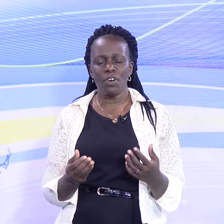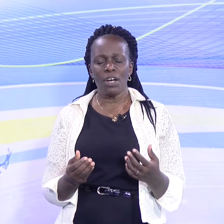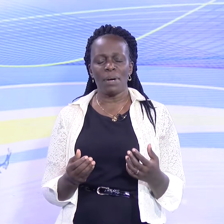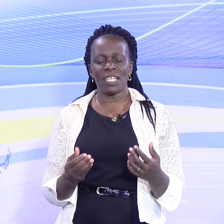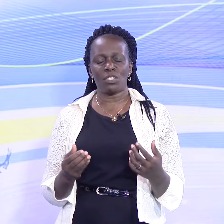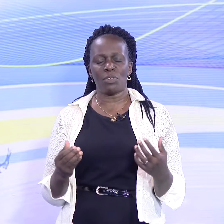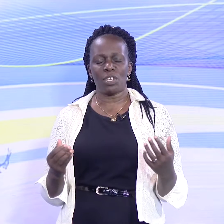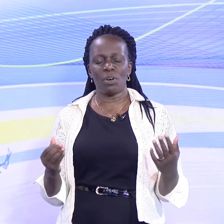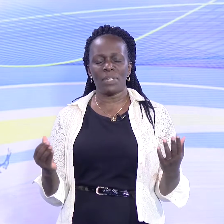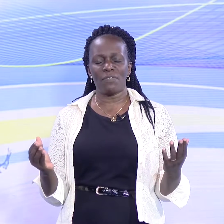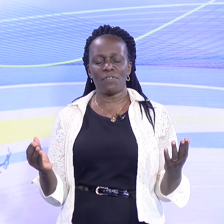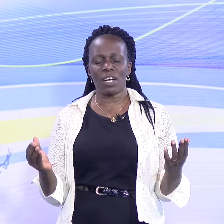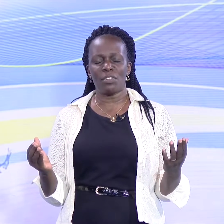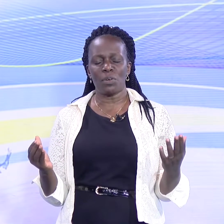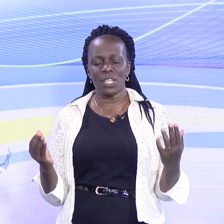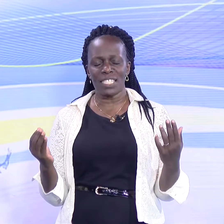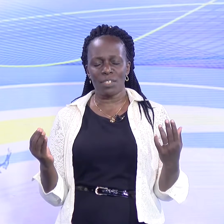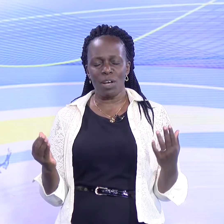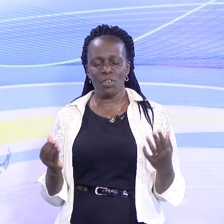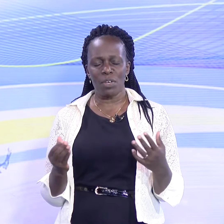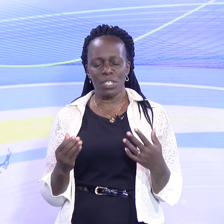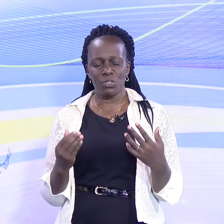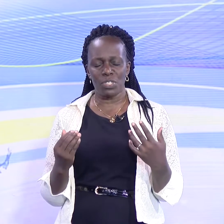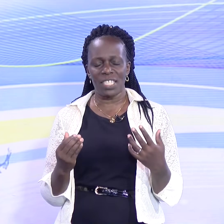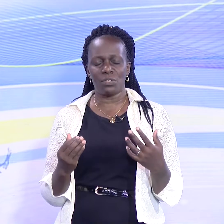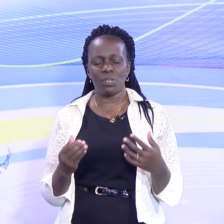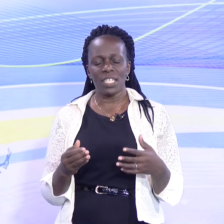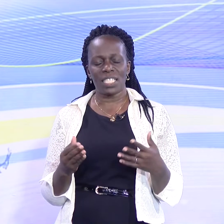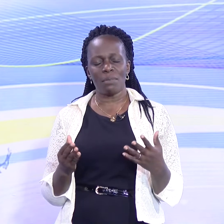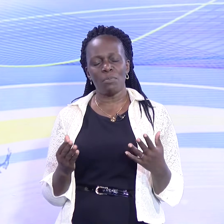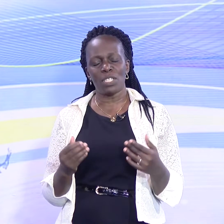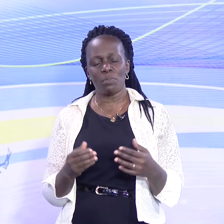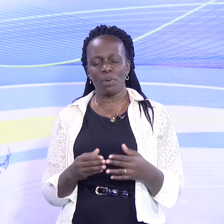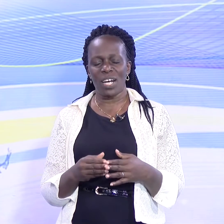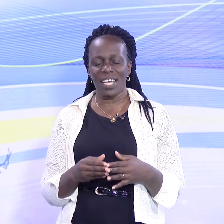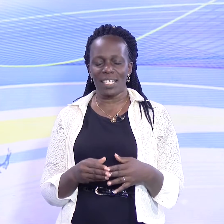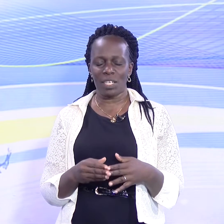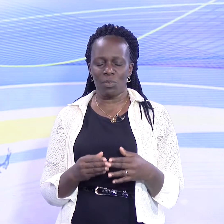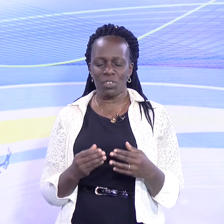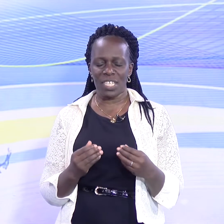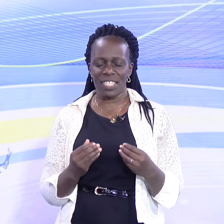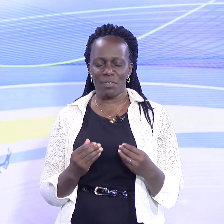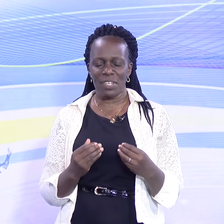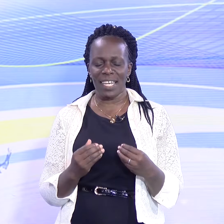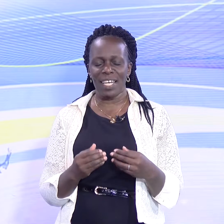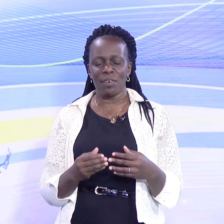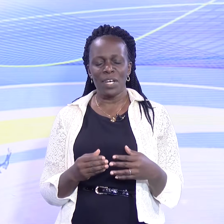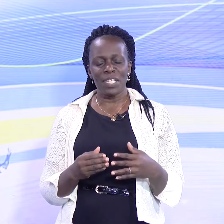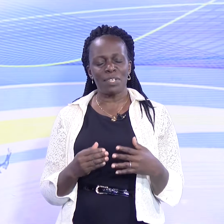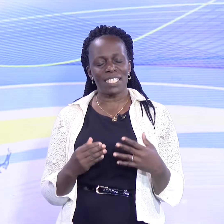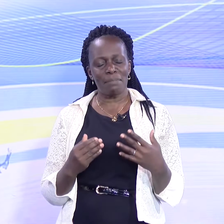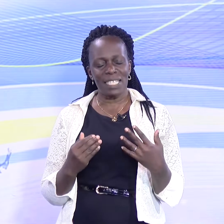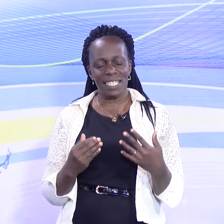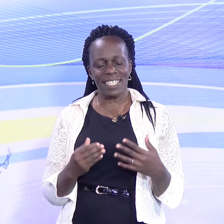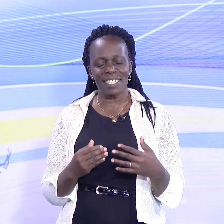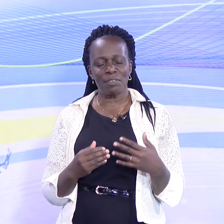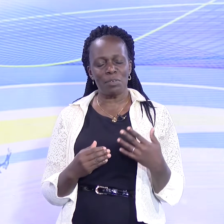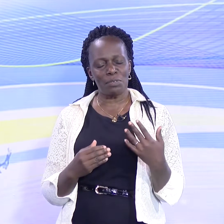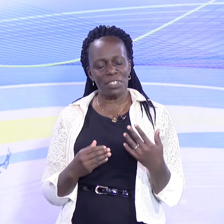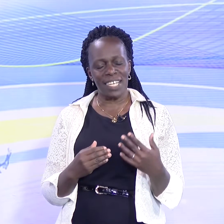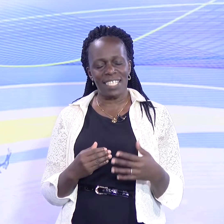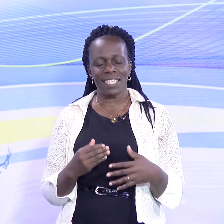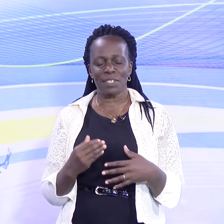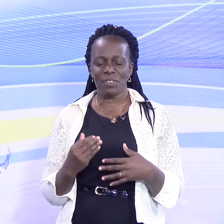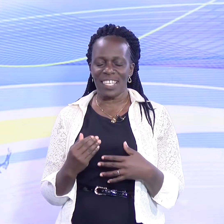utukufu, maana tumeona uaminifu wako na ulinzi wako ikiwa juu yetu. Tazama umetupa uhai hata kuiona siku ya leo. Tunasema ni asante